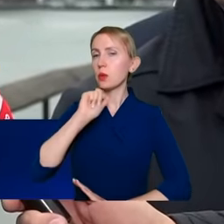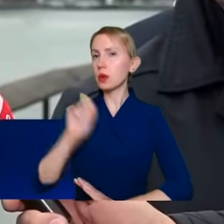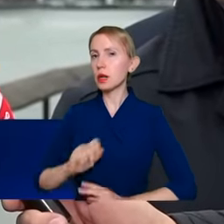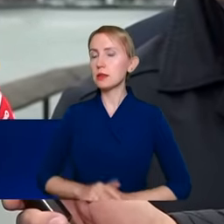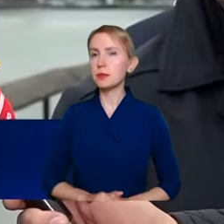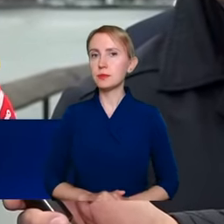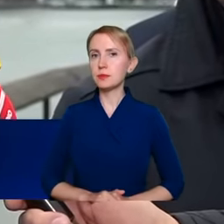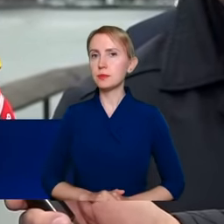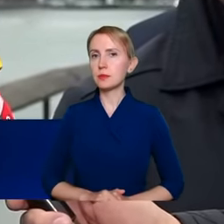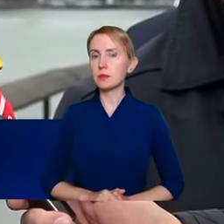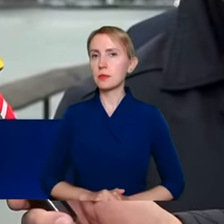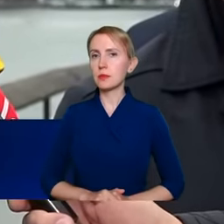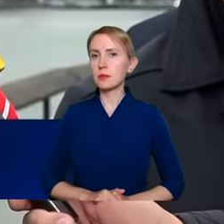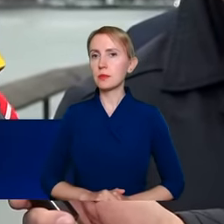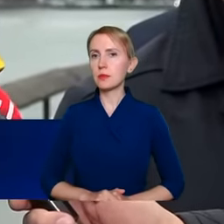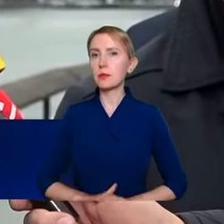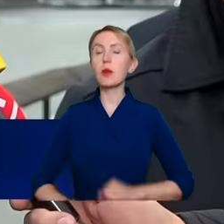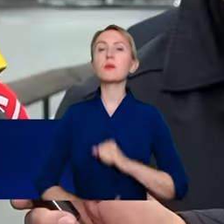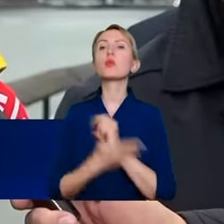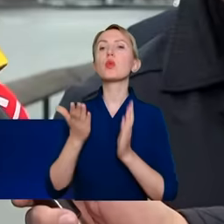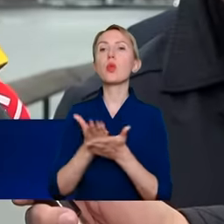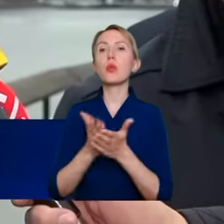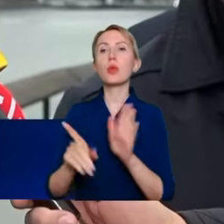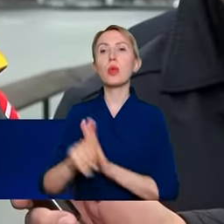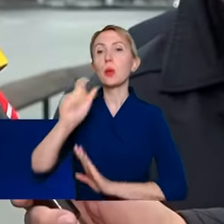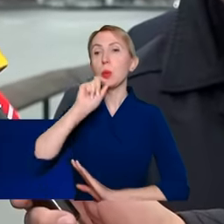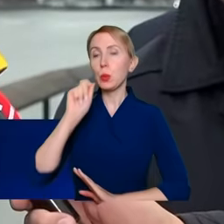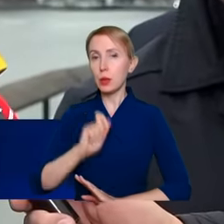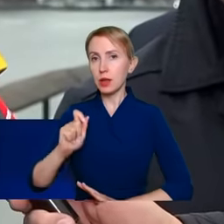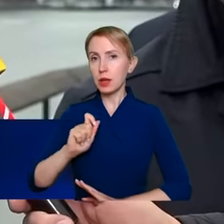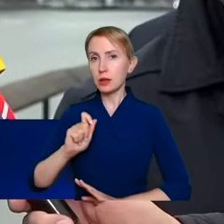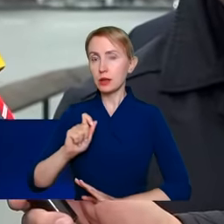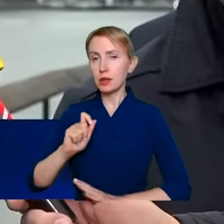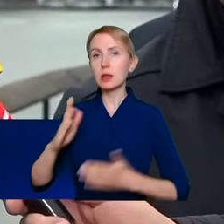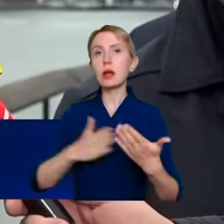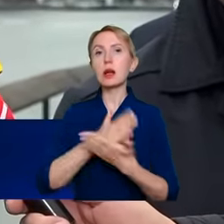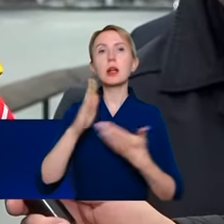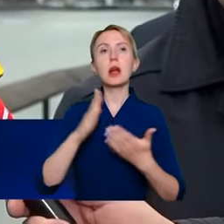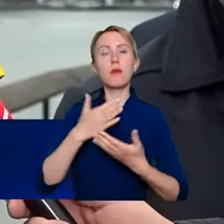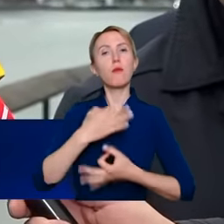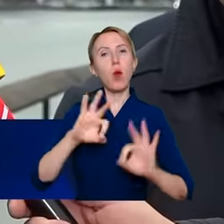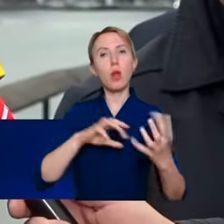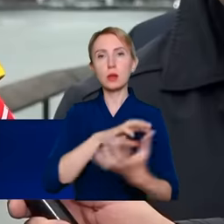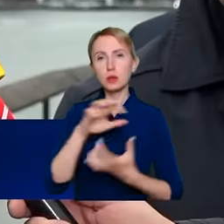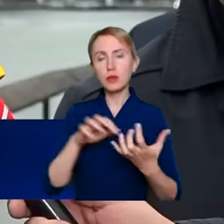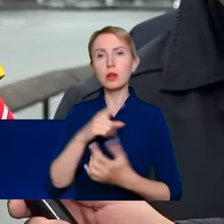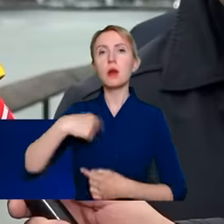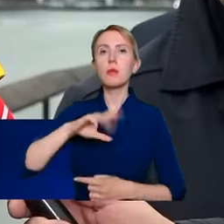stanowienie takiego oparcia dla pomocy Ukrainie ze strony krajów wolnego świata. No,